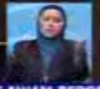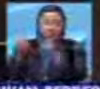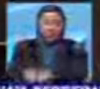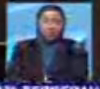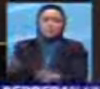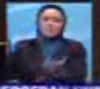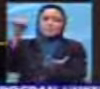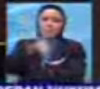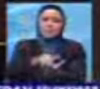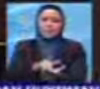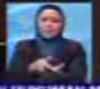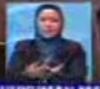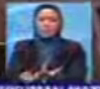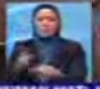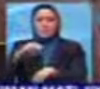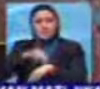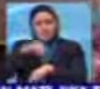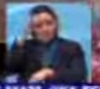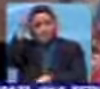depan.